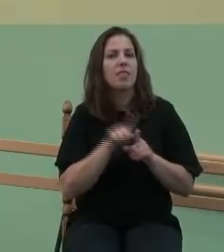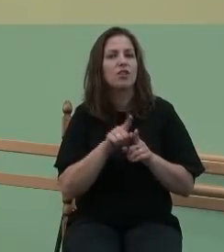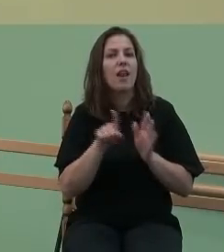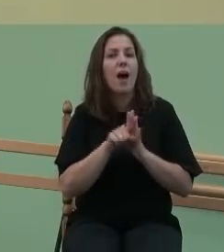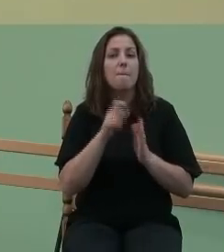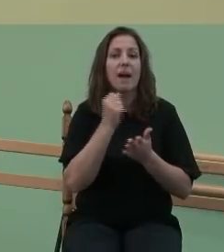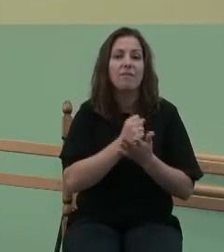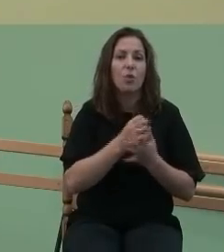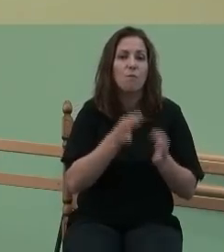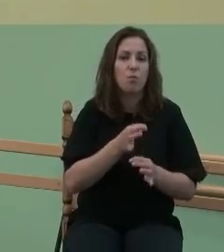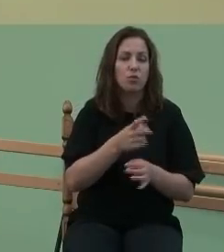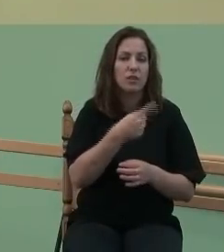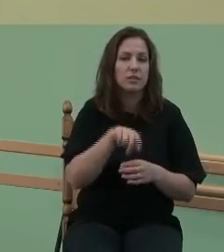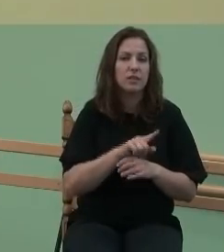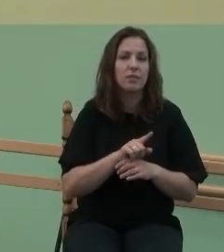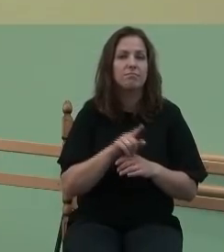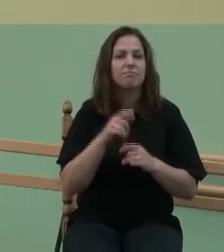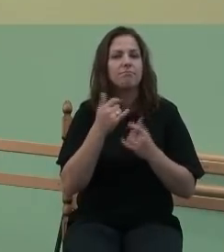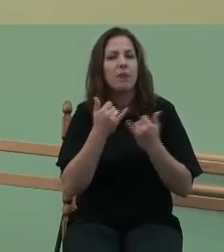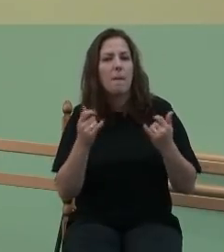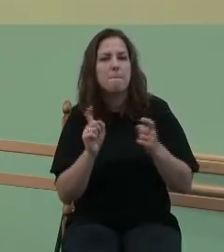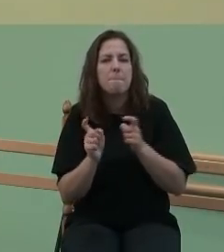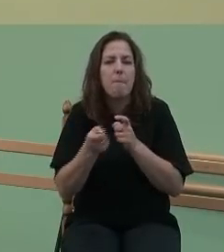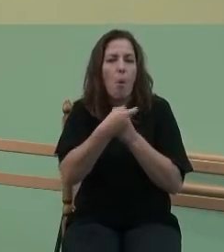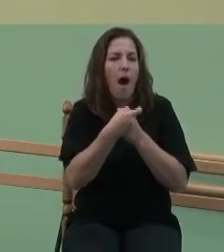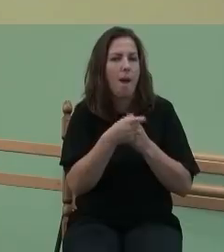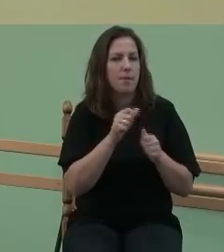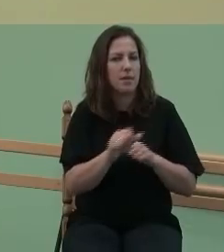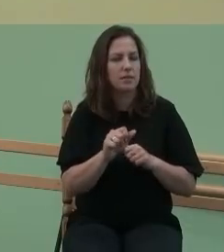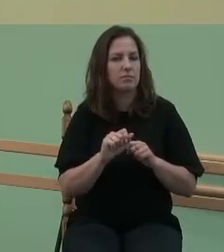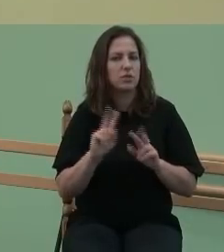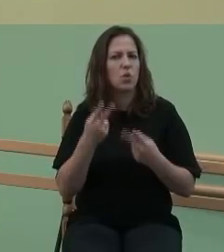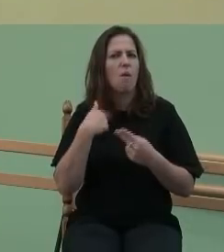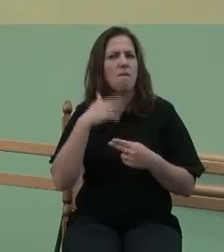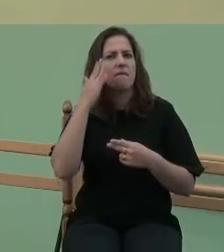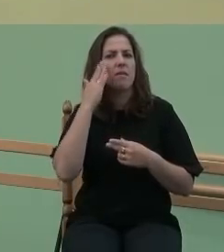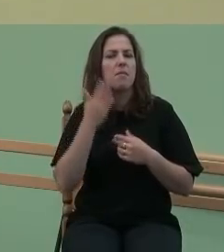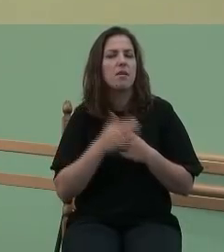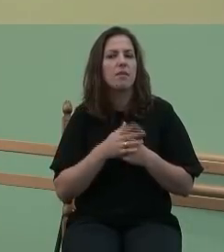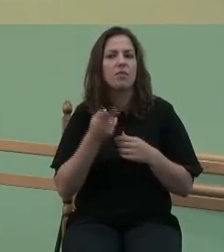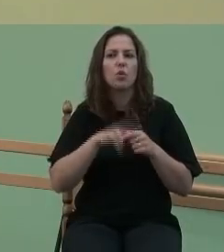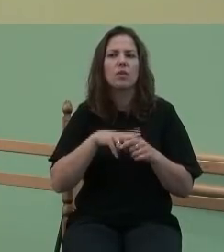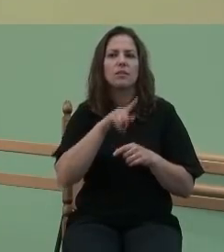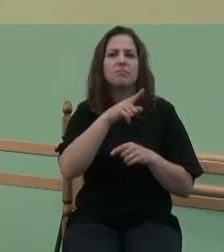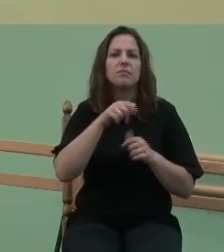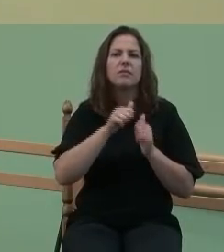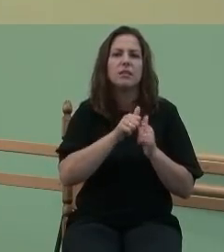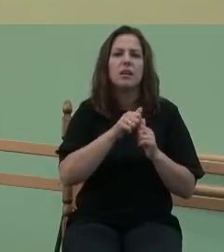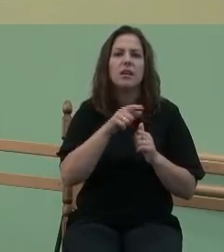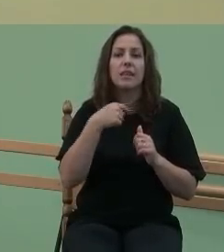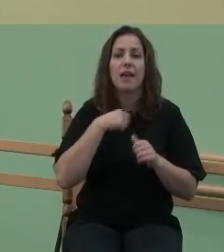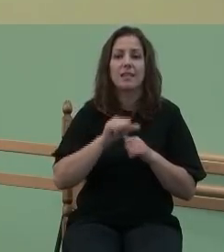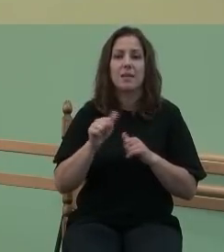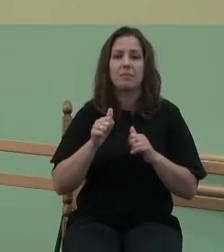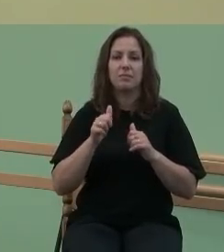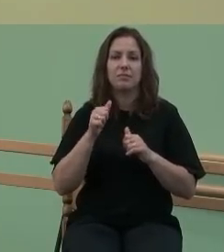prawników współcześnie, nawet naukowców, też czekają różne pułapki. Stąd się bierze na przykład zakaz niektórych ról. Ja jestem sędzią